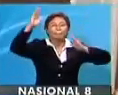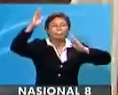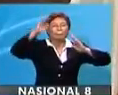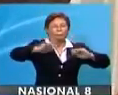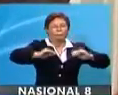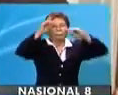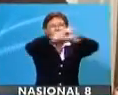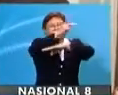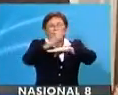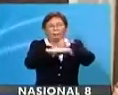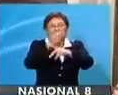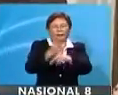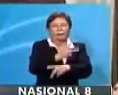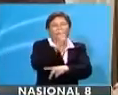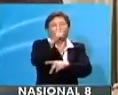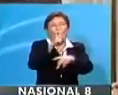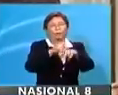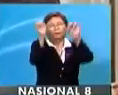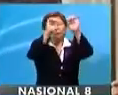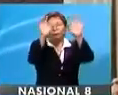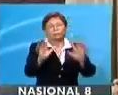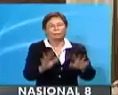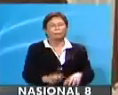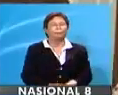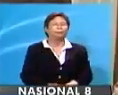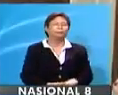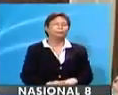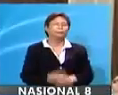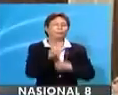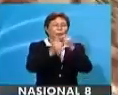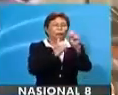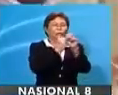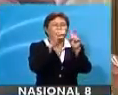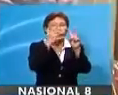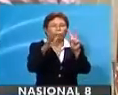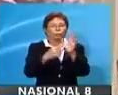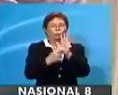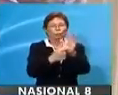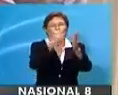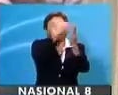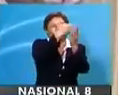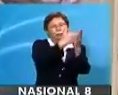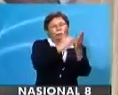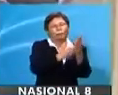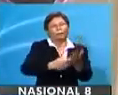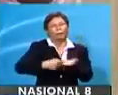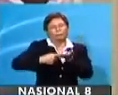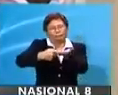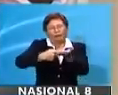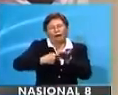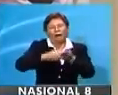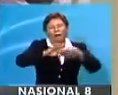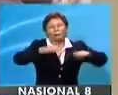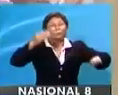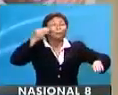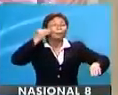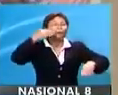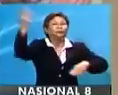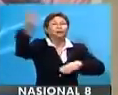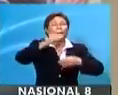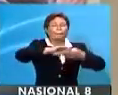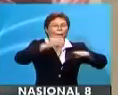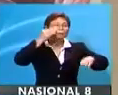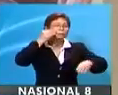peringkat kebangsaan kali kedua di Shah Alam. MISMAM 2015 yang menampilkan acara bahas bahasa Melayu, syarahan dalam bahasa